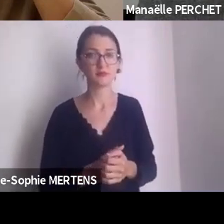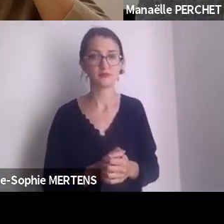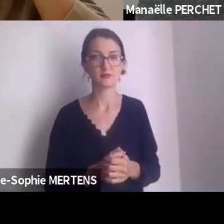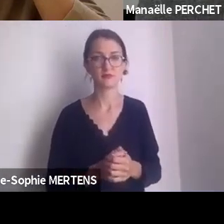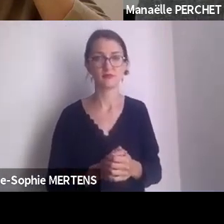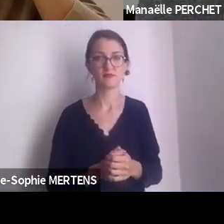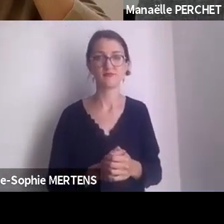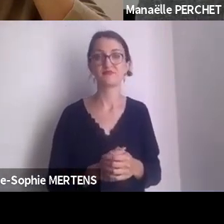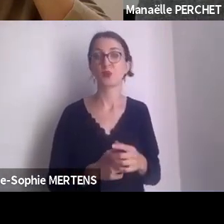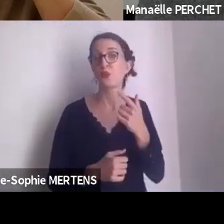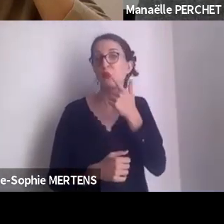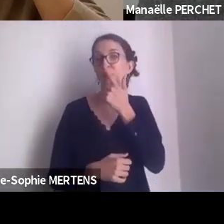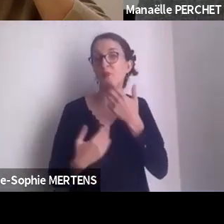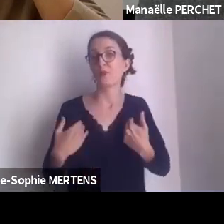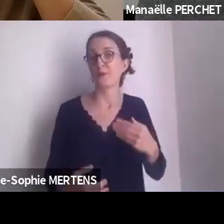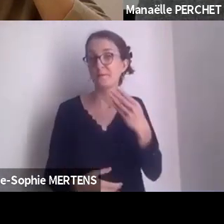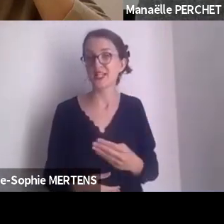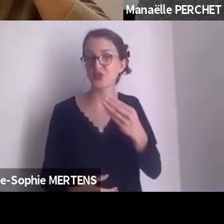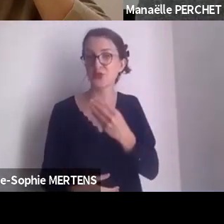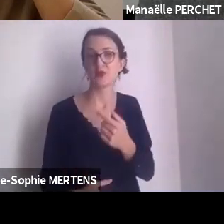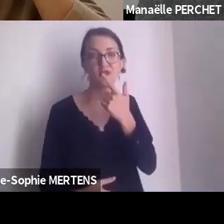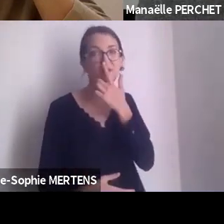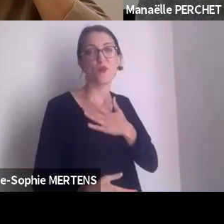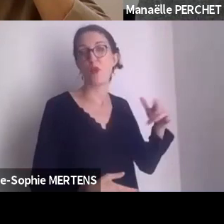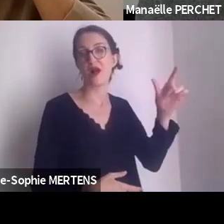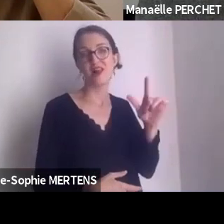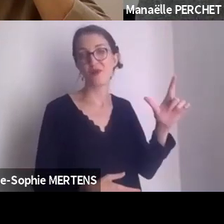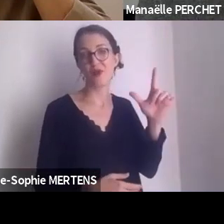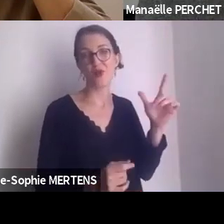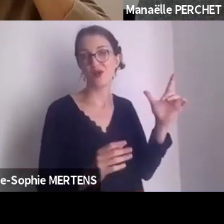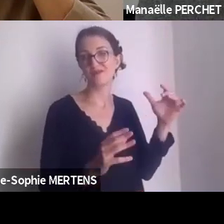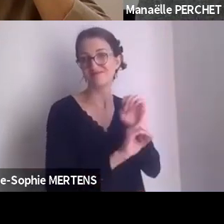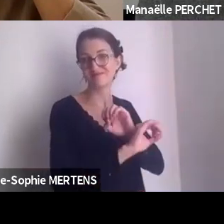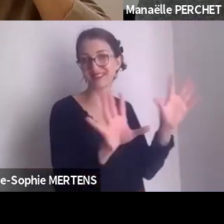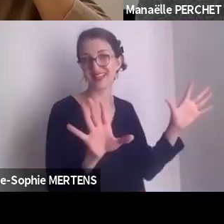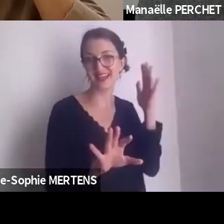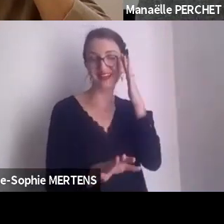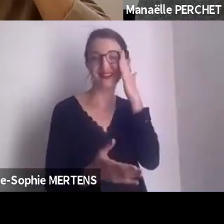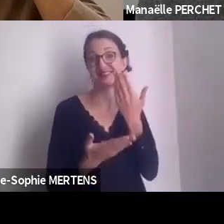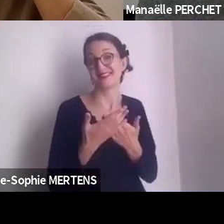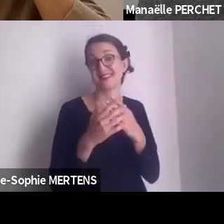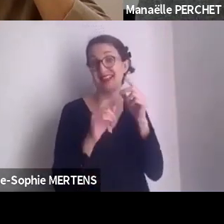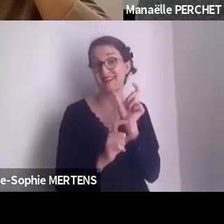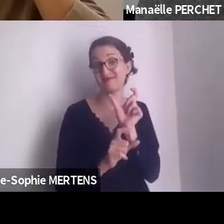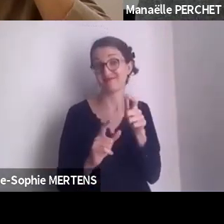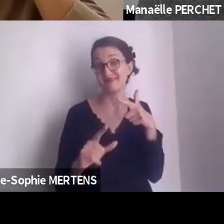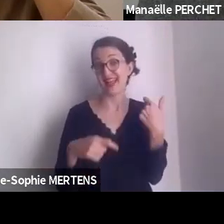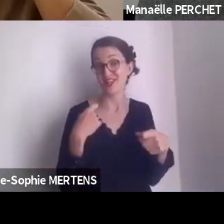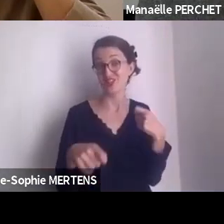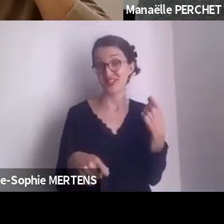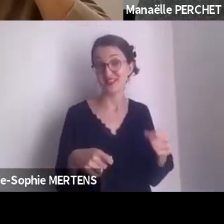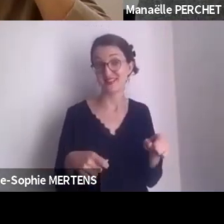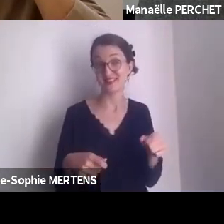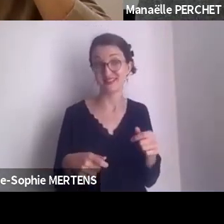Je crois que Laurent a tout dit, et l'agilité, c'est aussi effectivement la capacité de l'organisation quand on est une entreprise et pas seulement